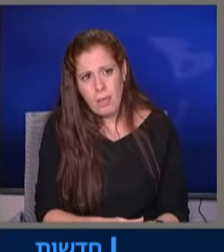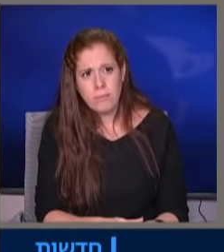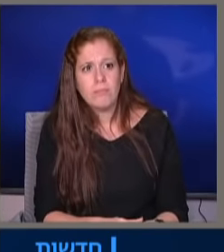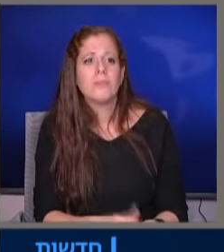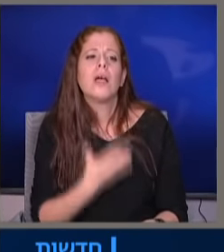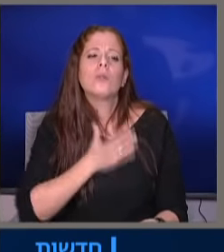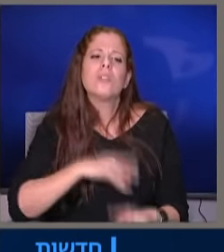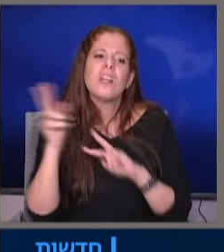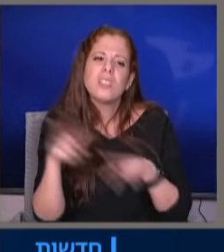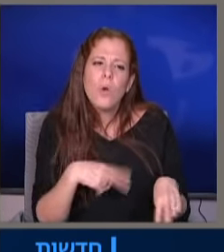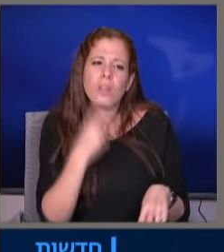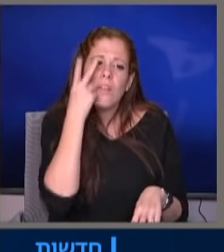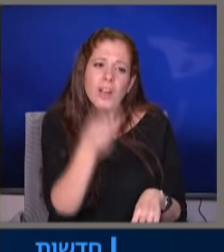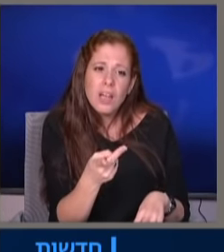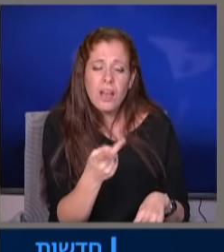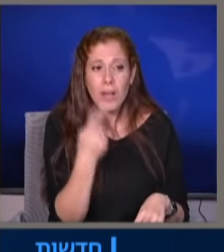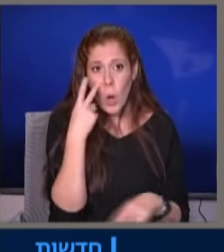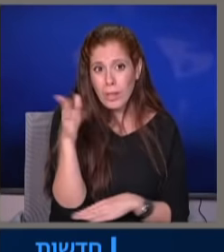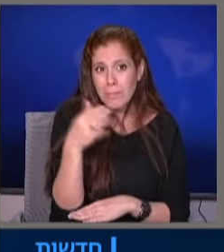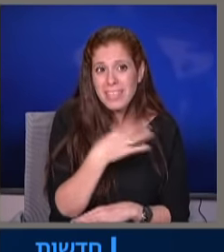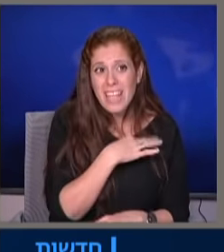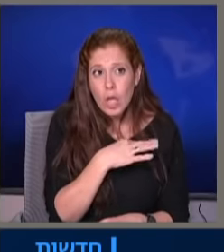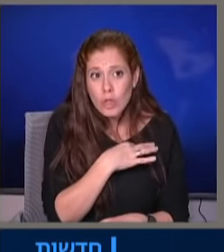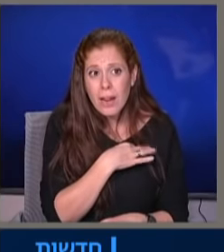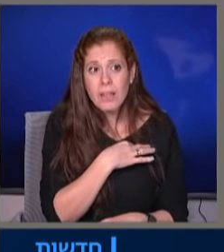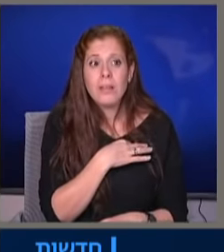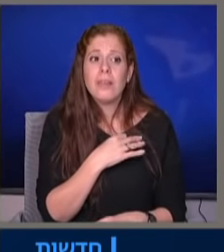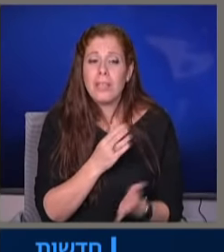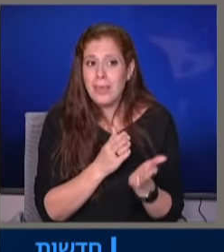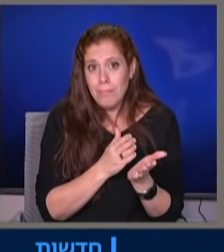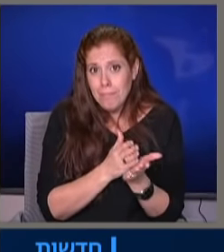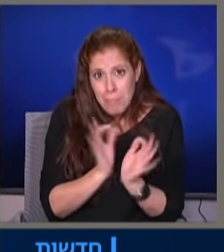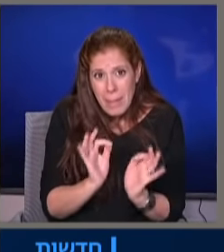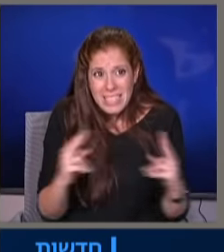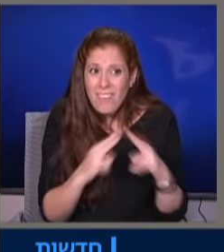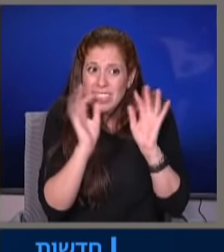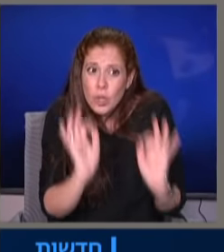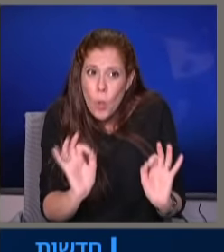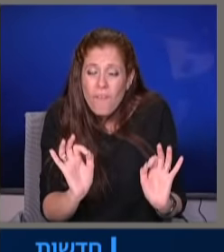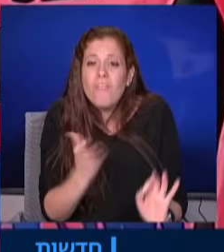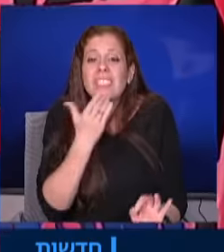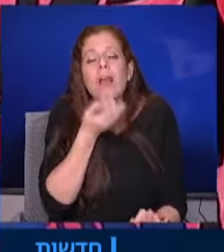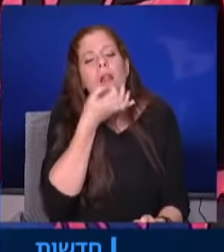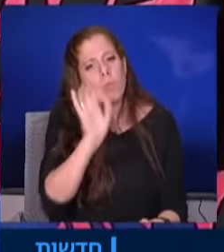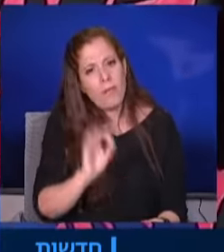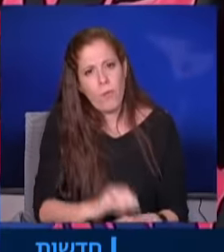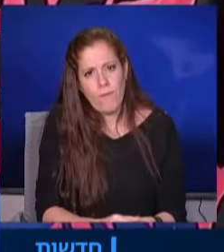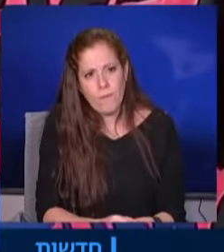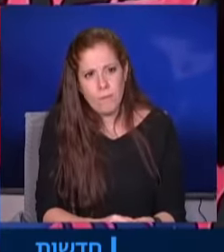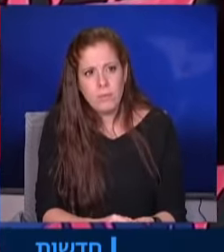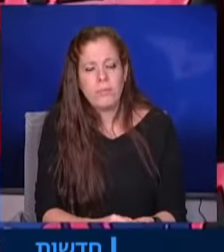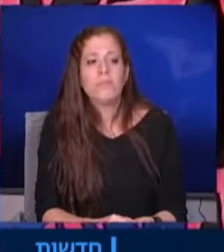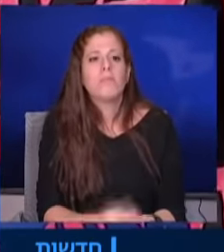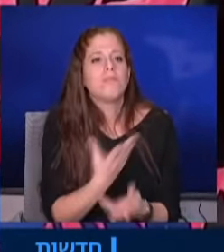Israël, comme ça au moins je peux visiter, voir mon pays un peu, parce que franchement, la France c'est bien, mais bon, Israël c'est encore mieux. רבים